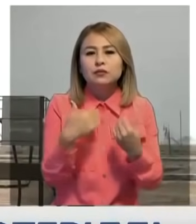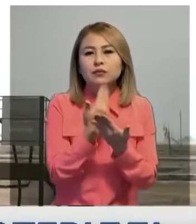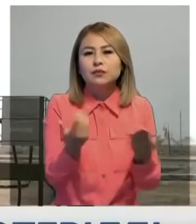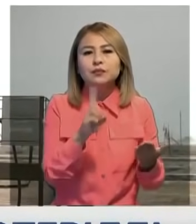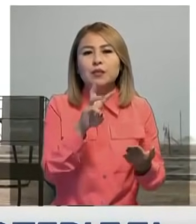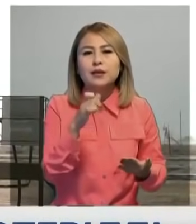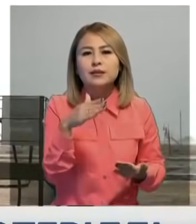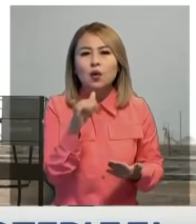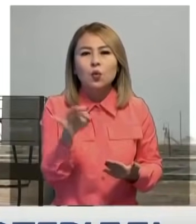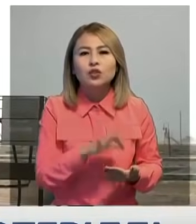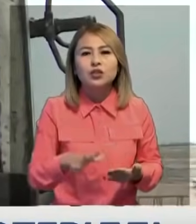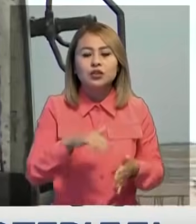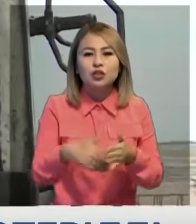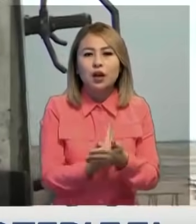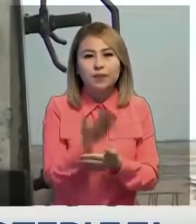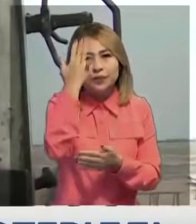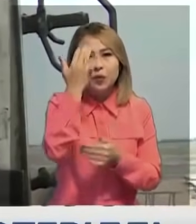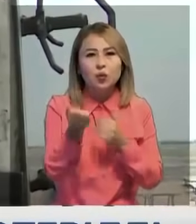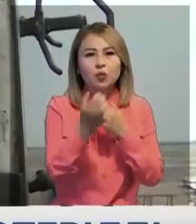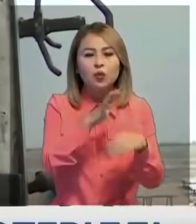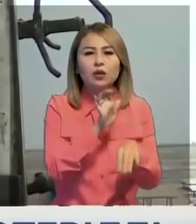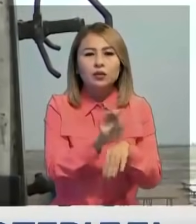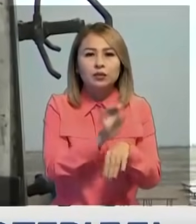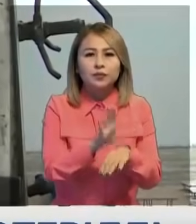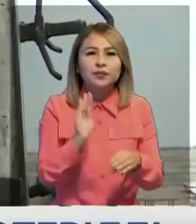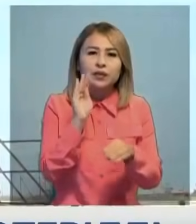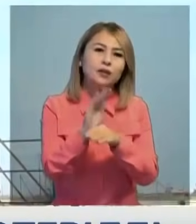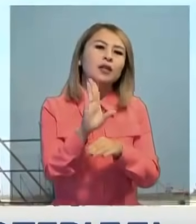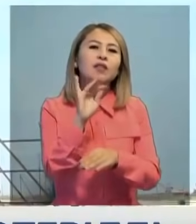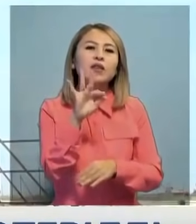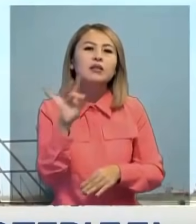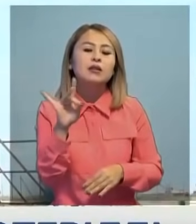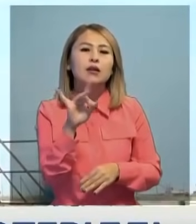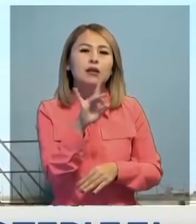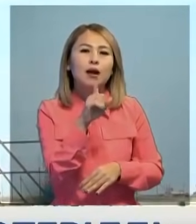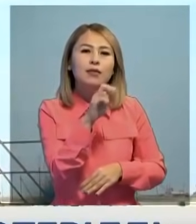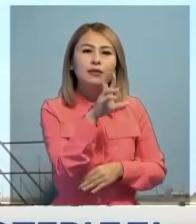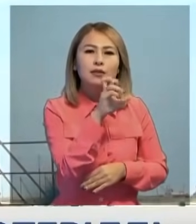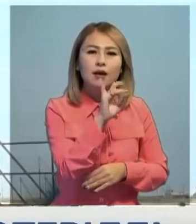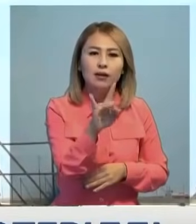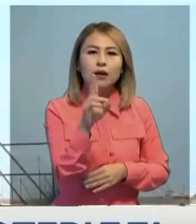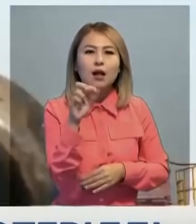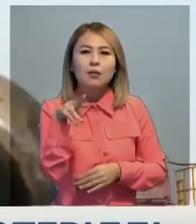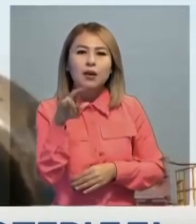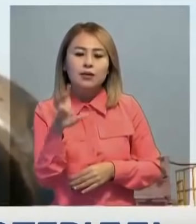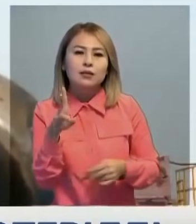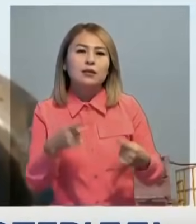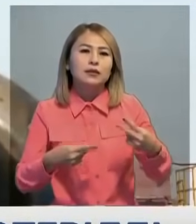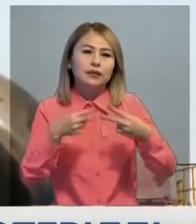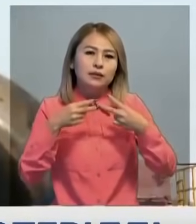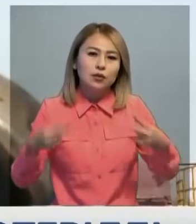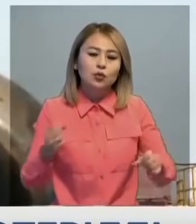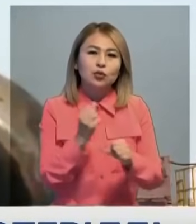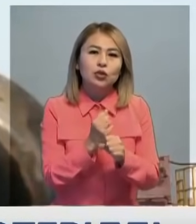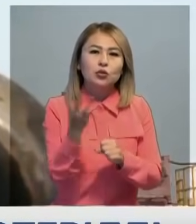екен. Ол үшін Маңғыстау өңіріндегі жаңа мұнай өндіру орындарын іске қоспақ, инвесторлар Хазар мен Қаламқас теңіз кен